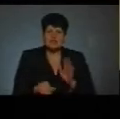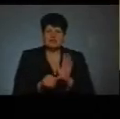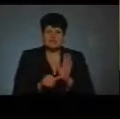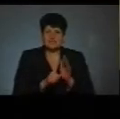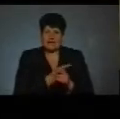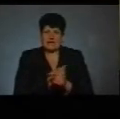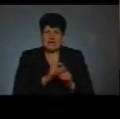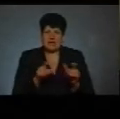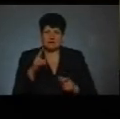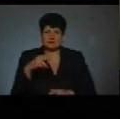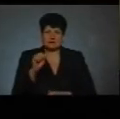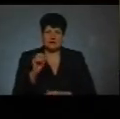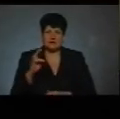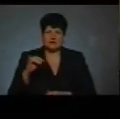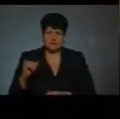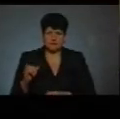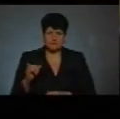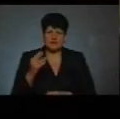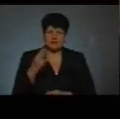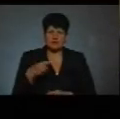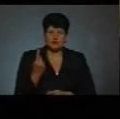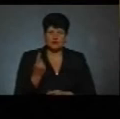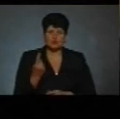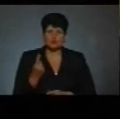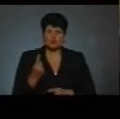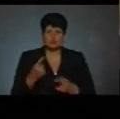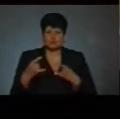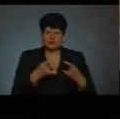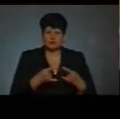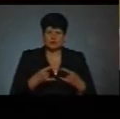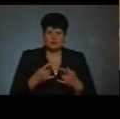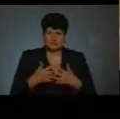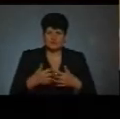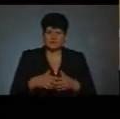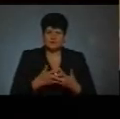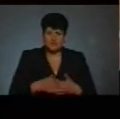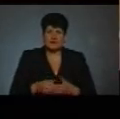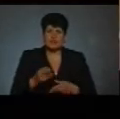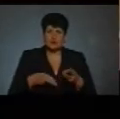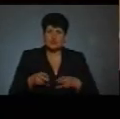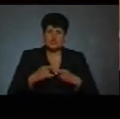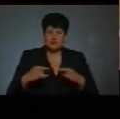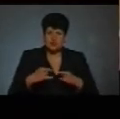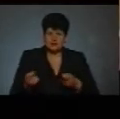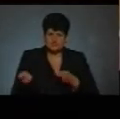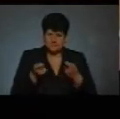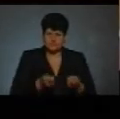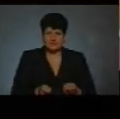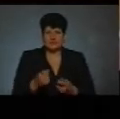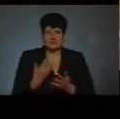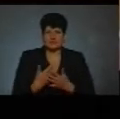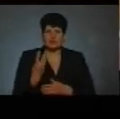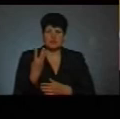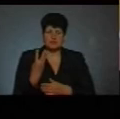У нас приїхало 31 ШВЛ, у нас приїхало рентген-апарат, хірургічні столи, близько 3